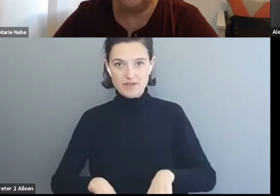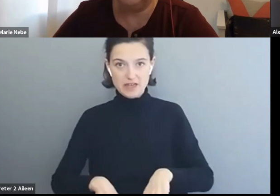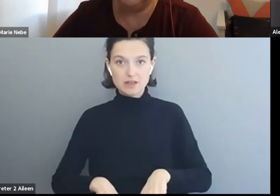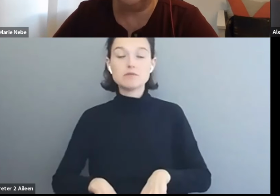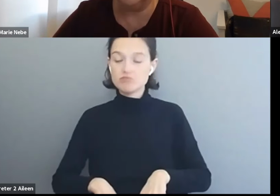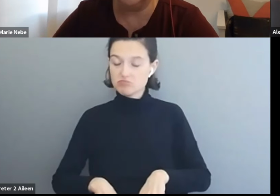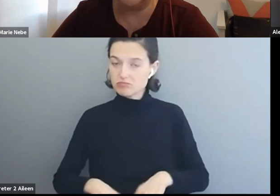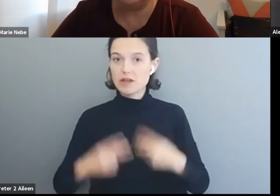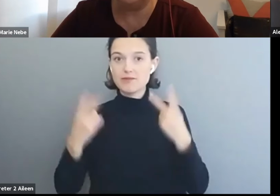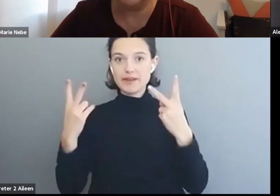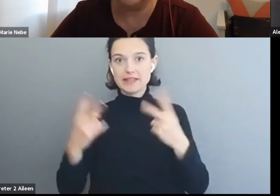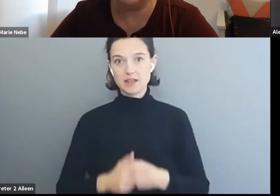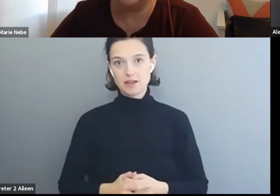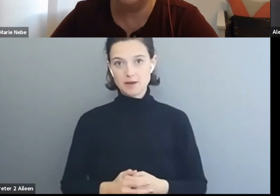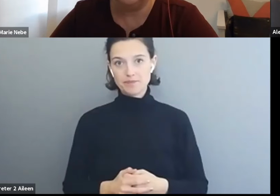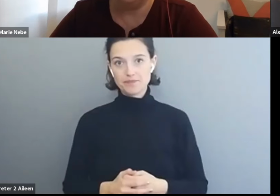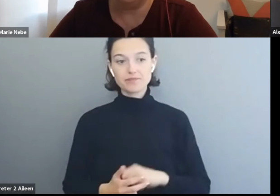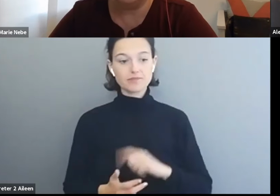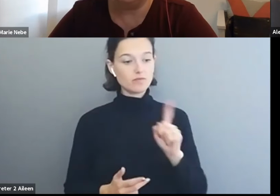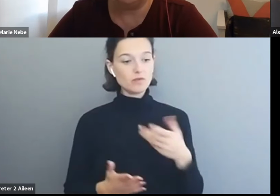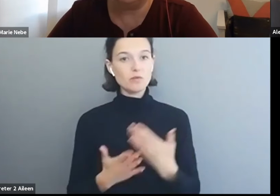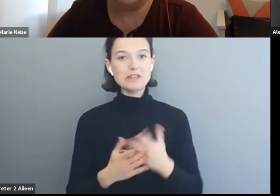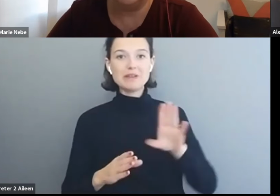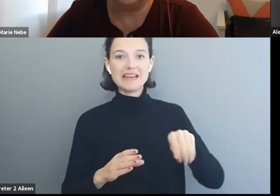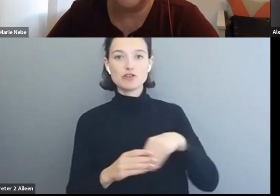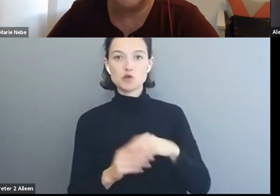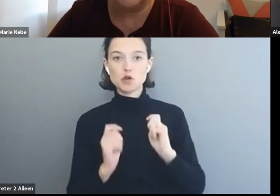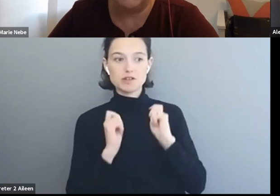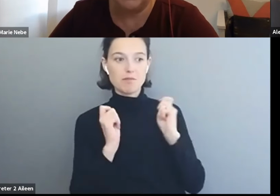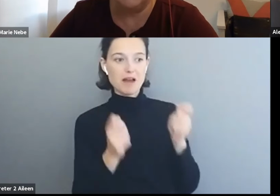ins Spiel wie Inklusionsbeauftragter oder eben auch